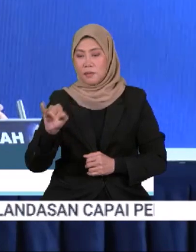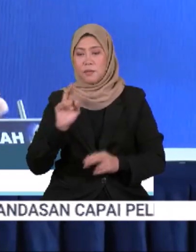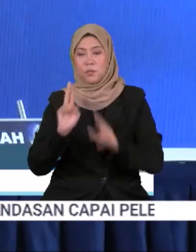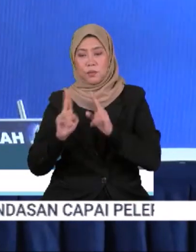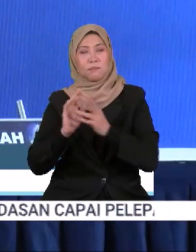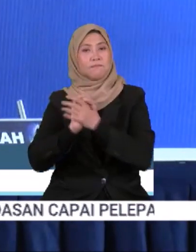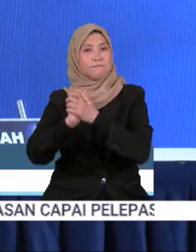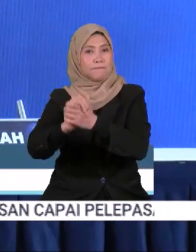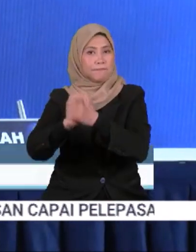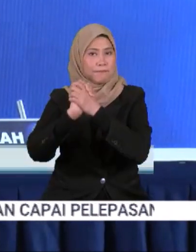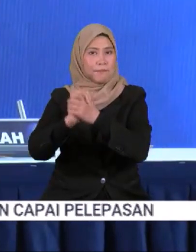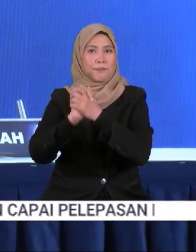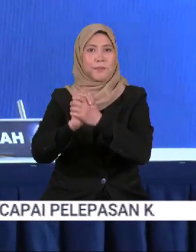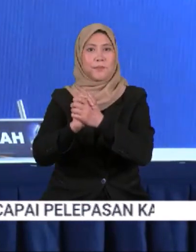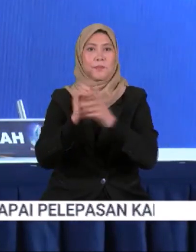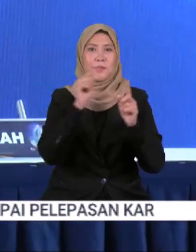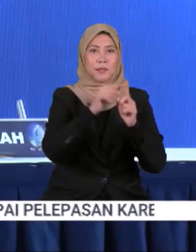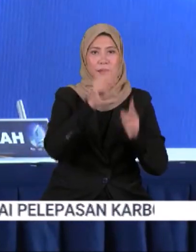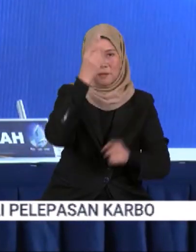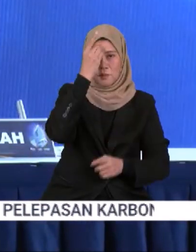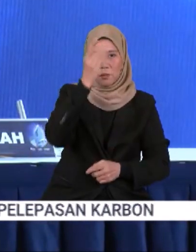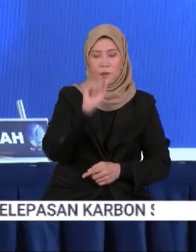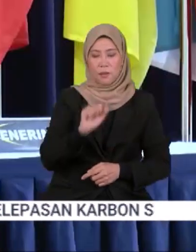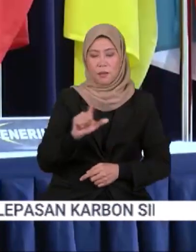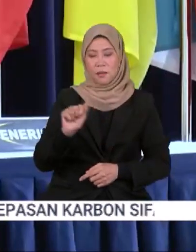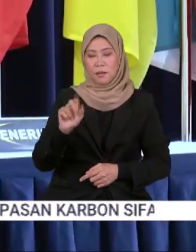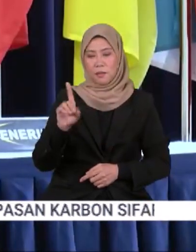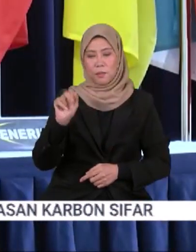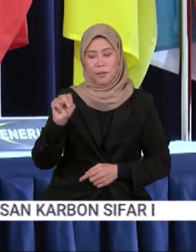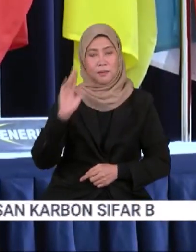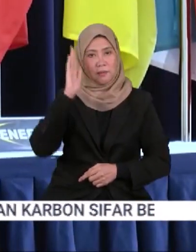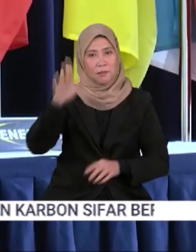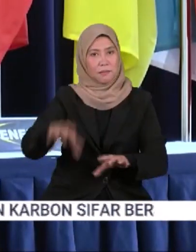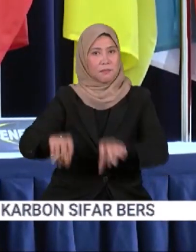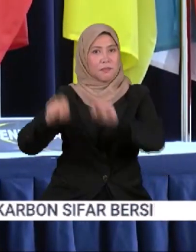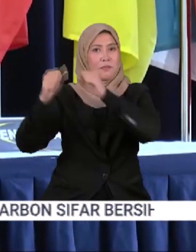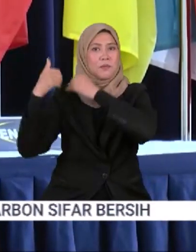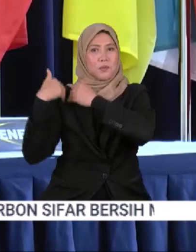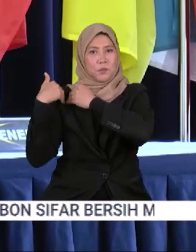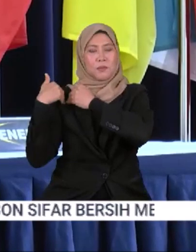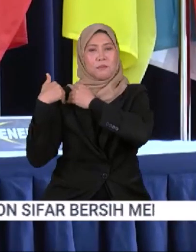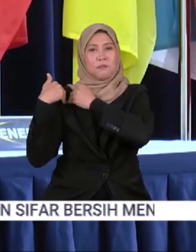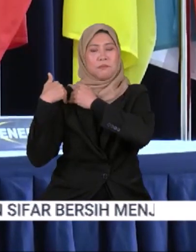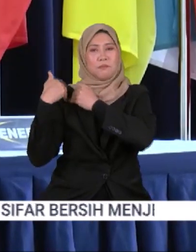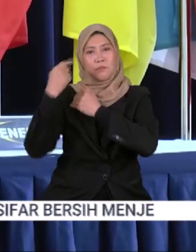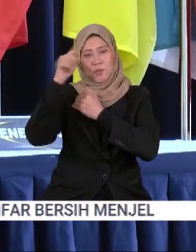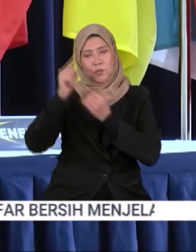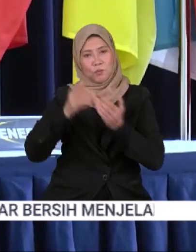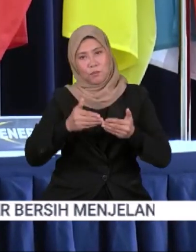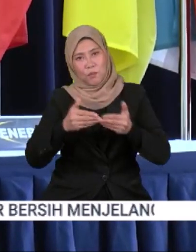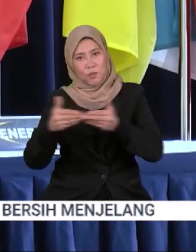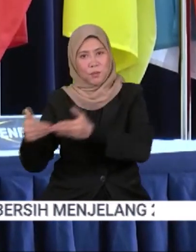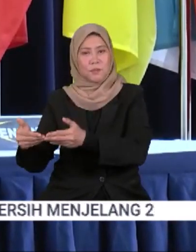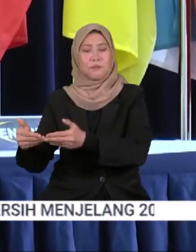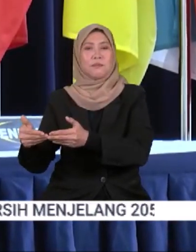mengucapkan tahniah dan syabas kepada Datuk Alauddin yang bakal memikul tanggungjawab meneruskan